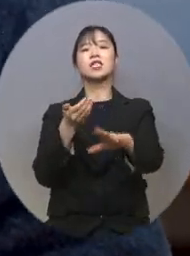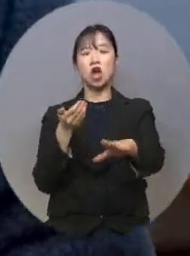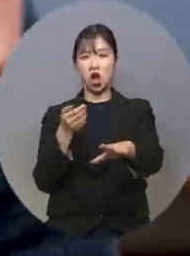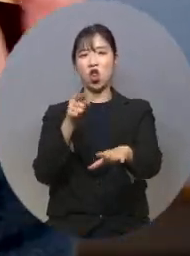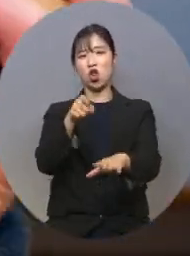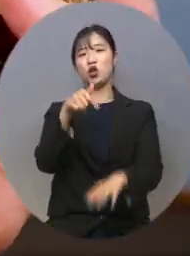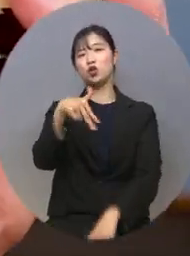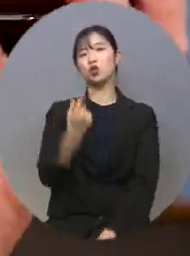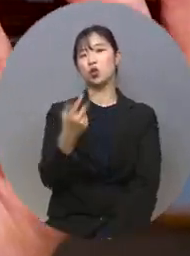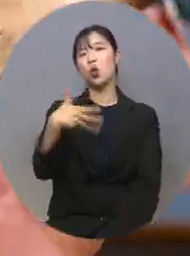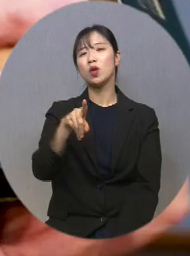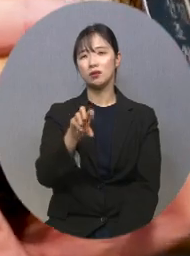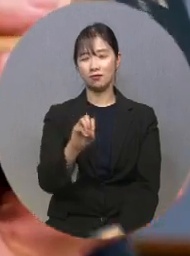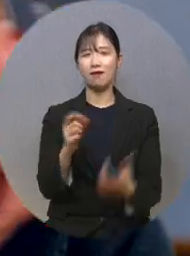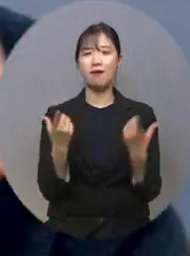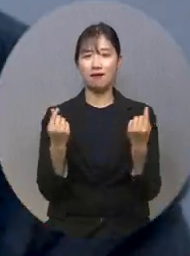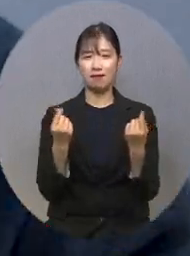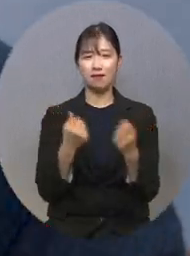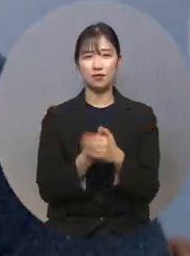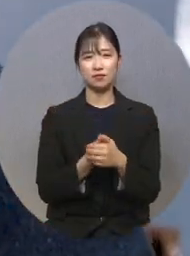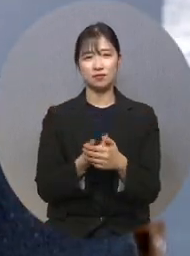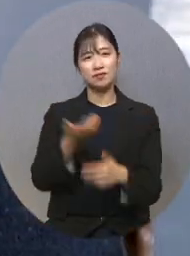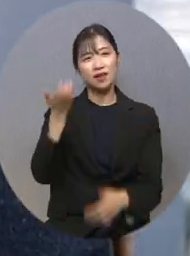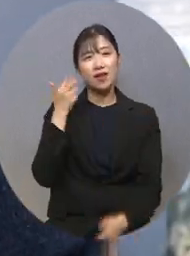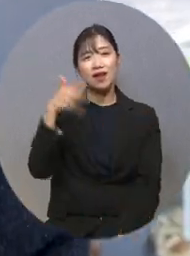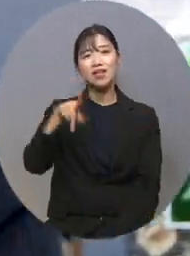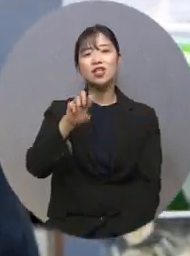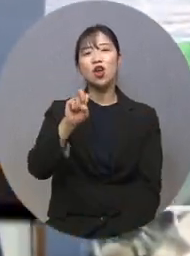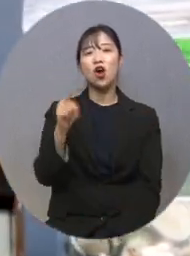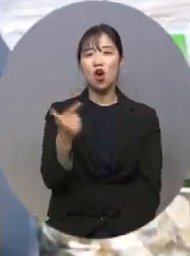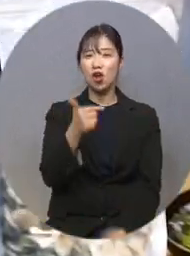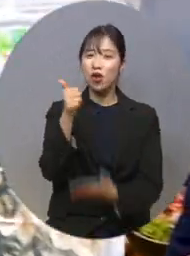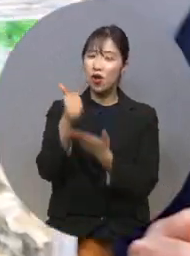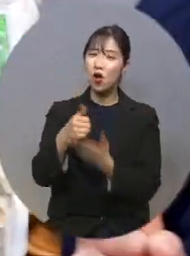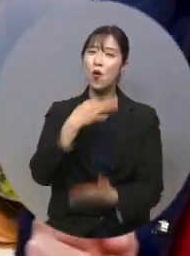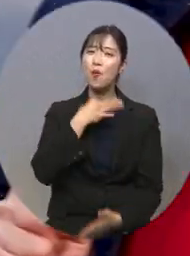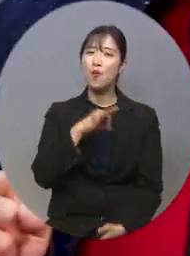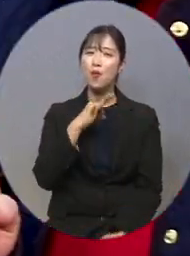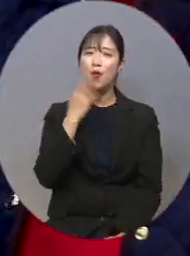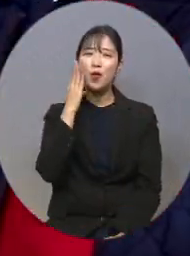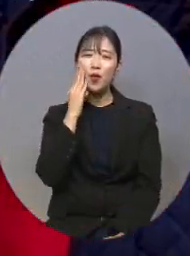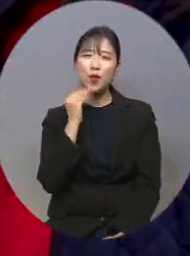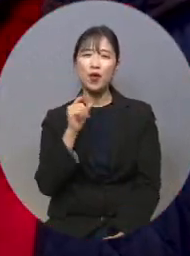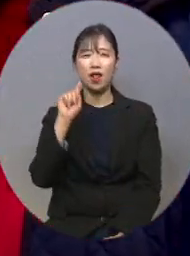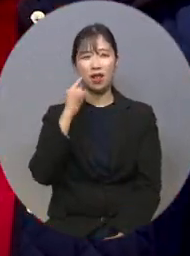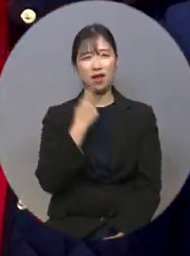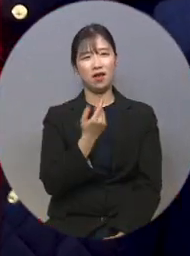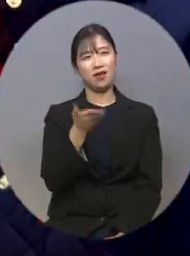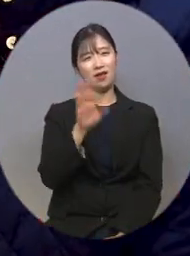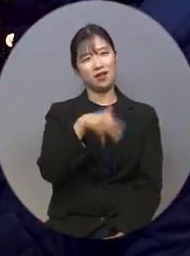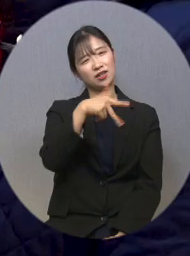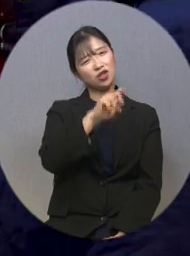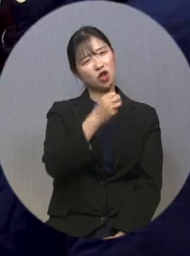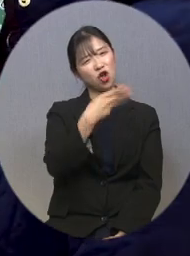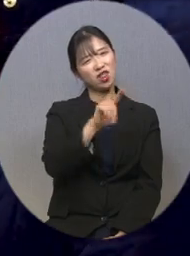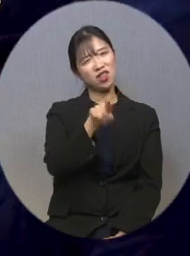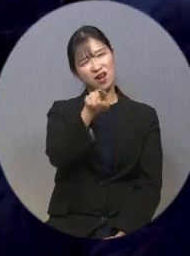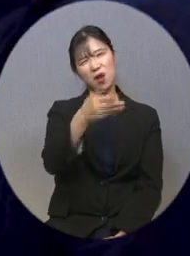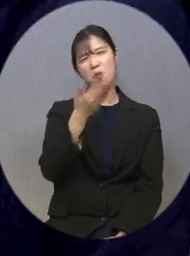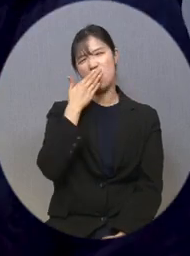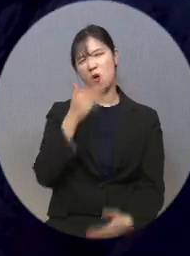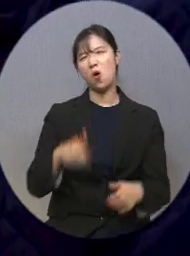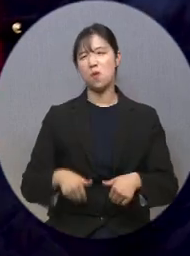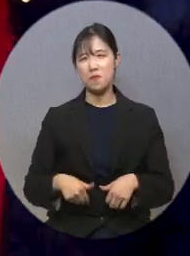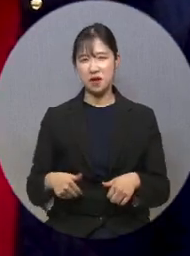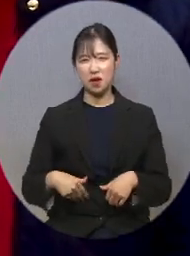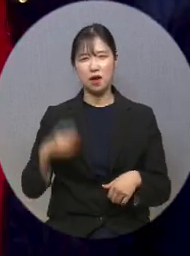아, 그 전에 아까 보니까 정현 씨 목소리는 아주 낭낭한데 정현 네. 씨가 이거를 먹어야 될 것 같아요. 아~